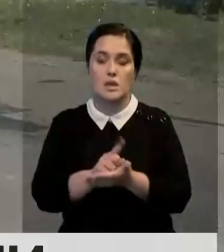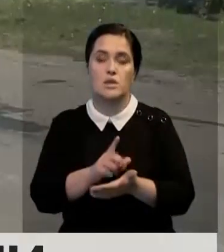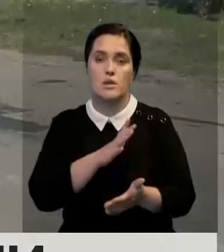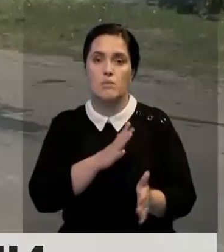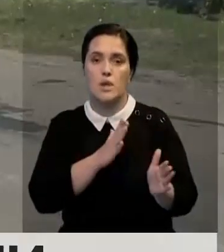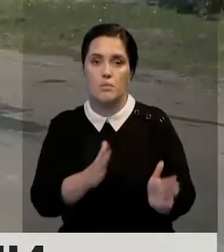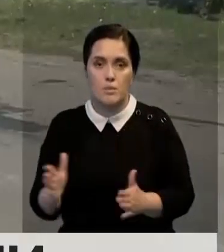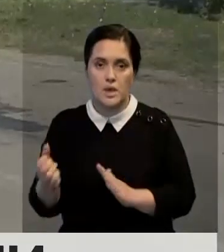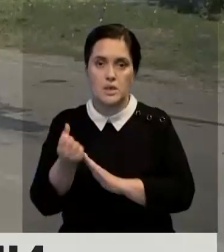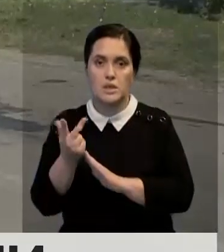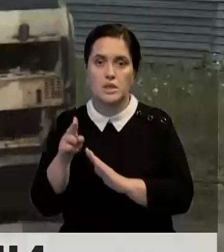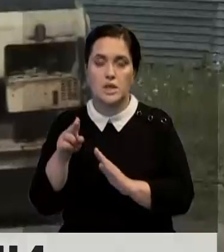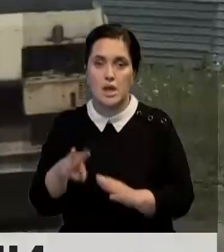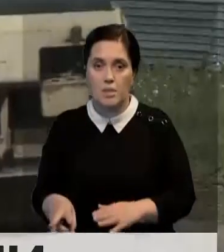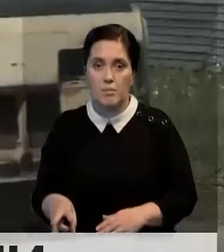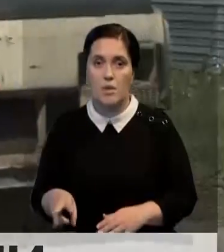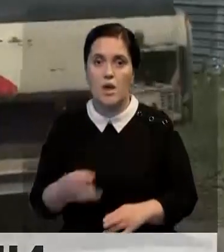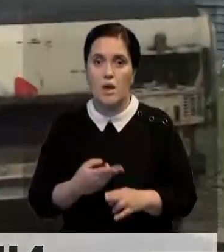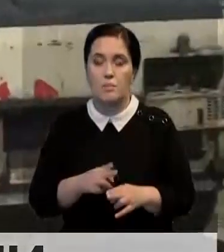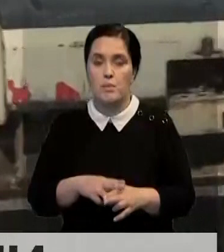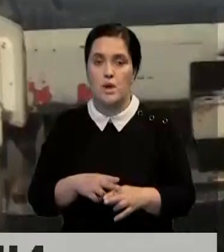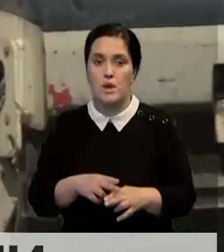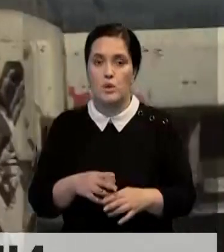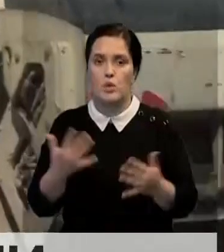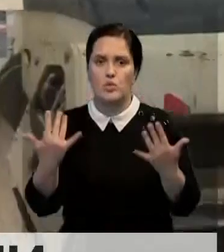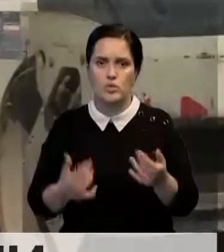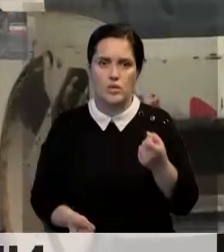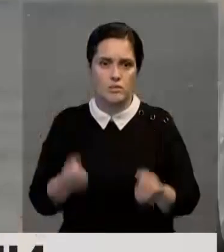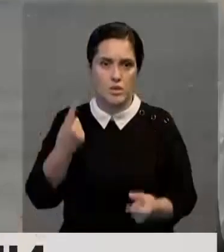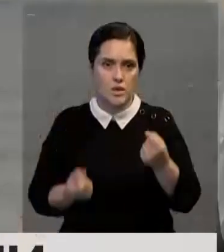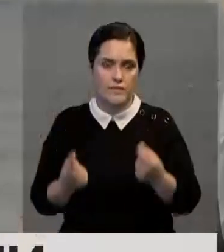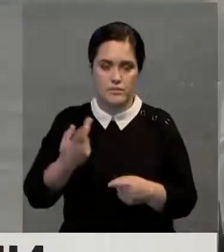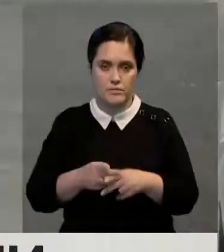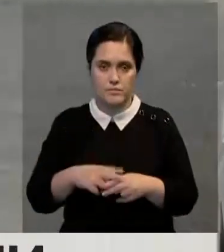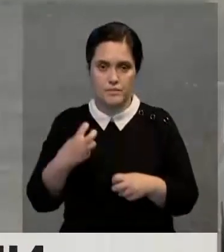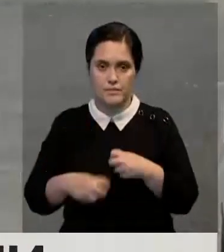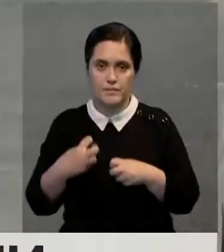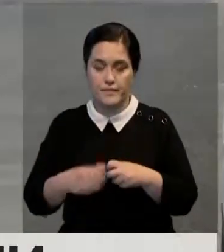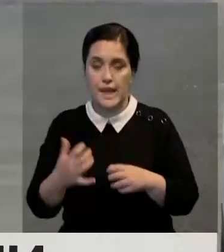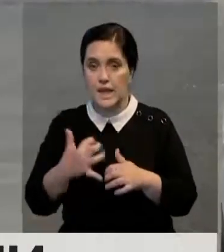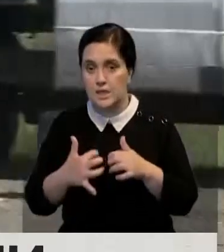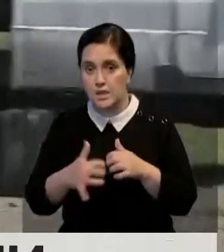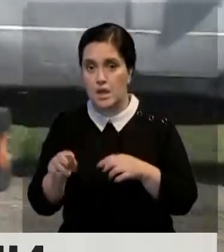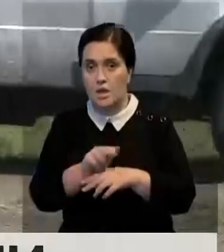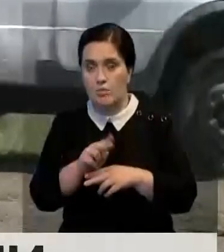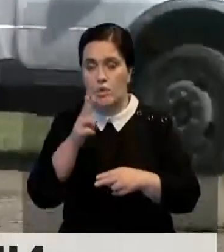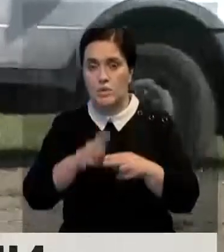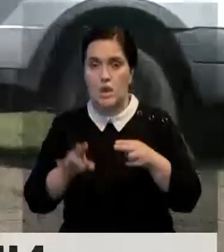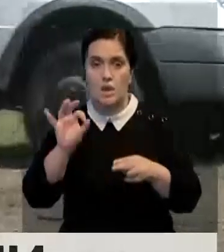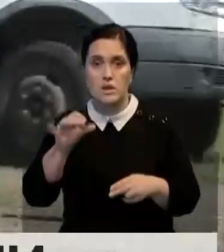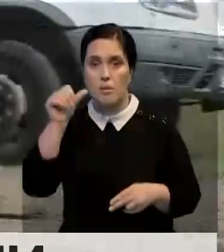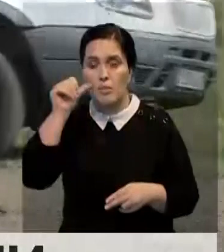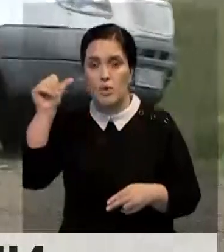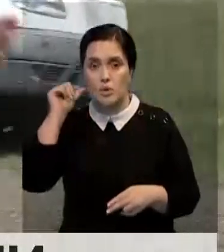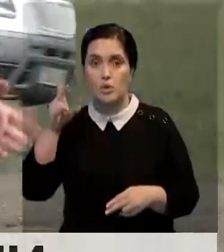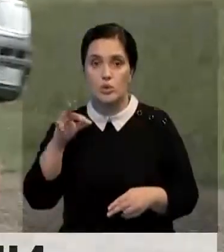порядок 13 километров путей. Однако на проходном участке уже появились дефекты. Средний ремонт этой дороги завершился в октябре прошлого года, но